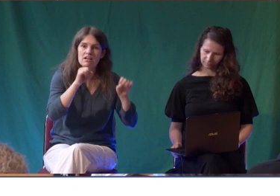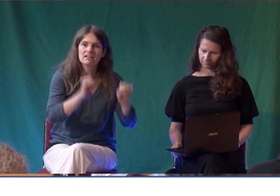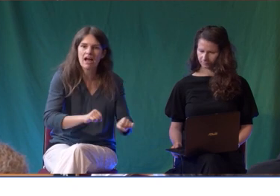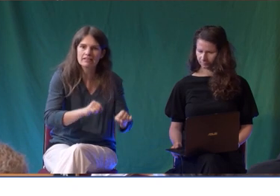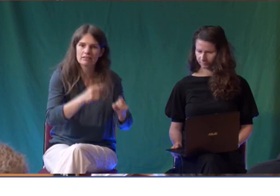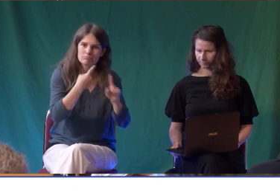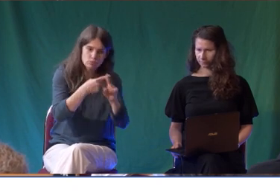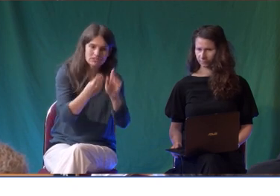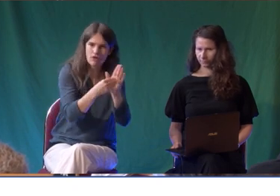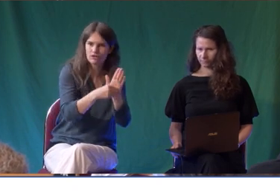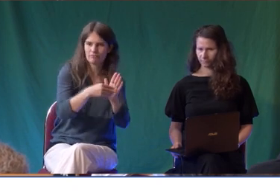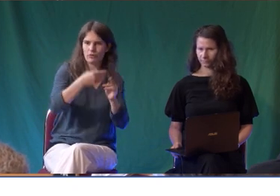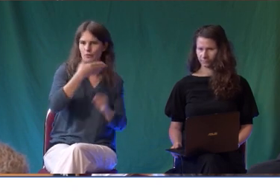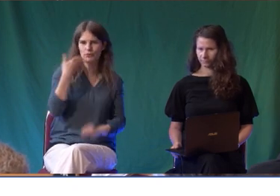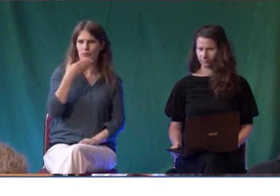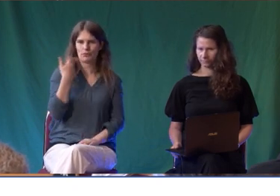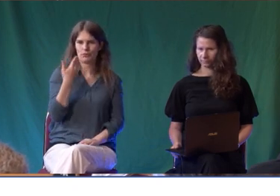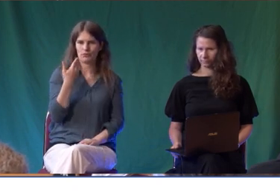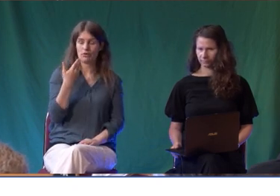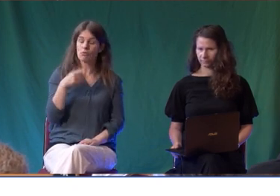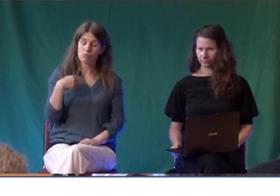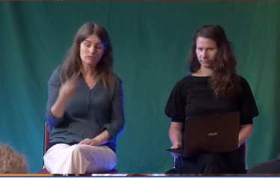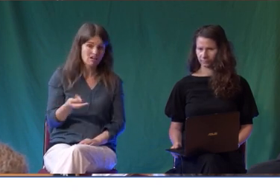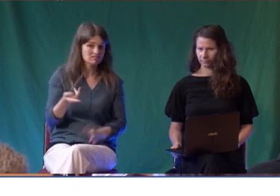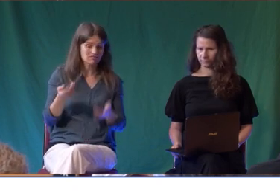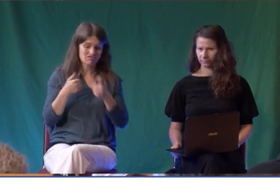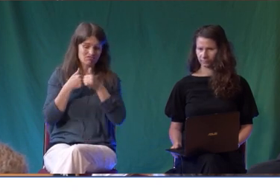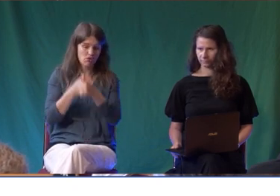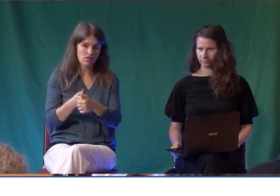entscheiden die Gerichte auch oft nicht gerecht